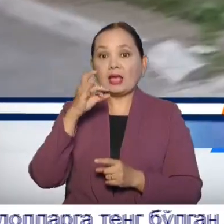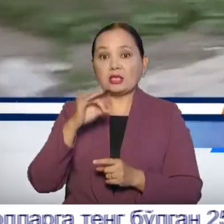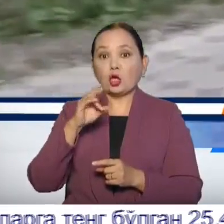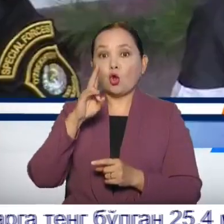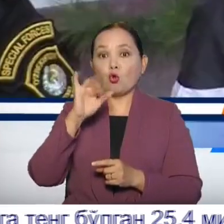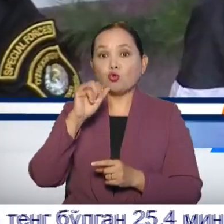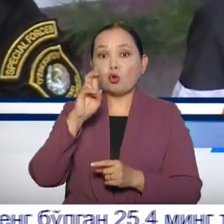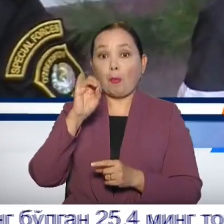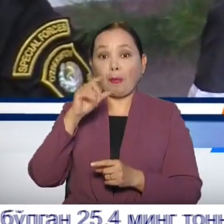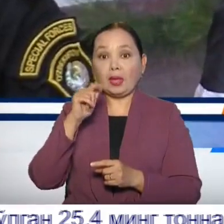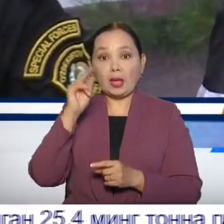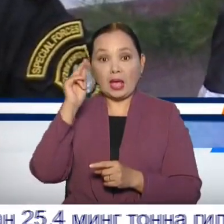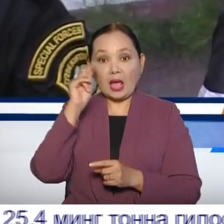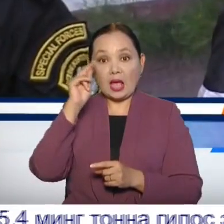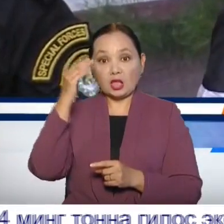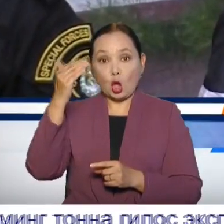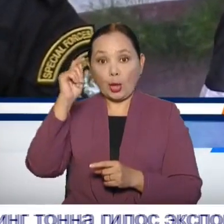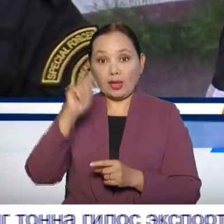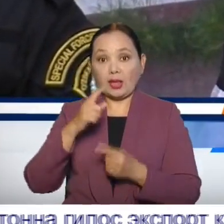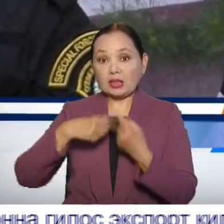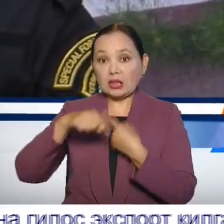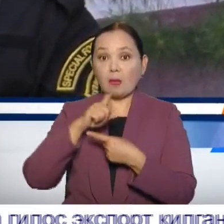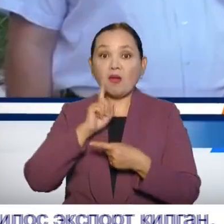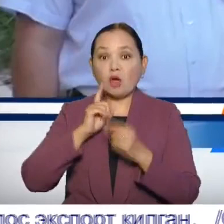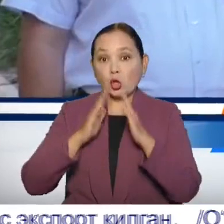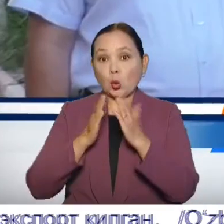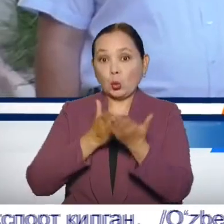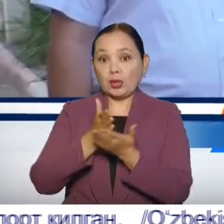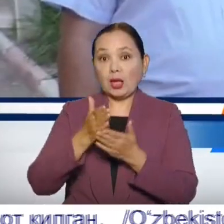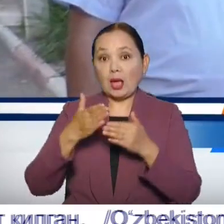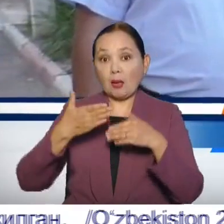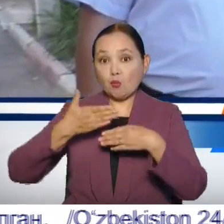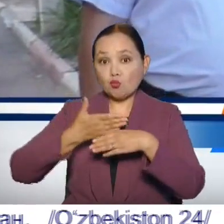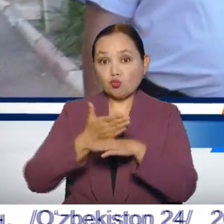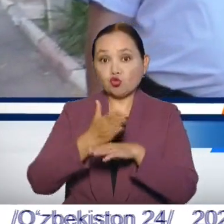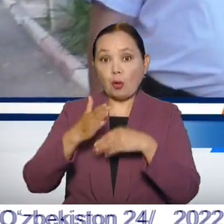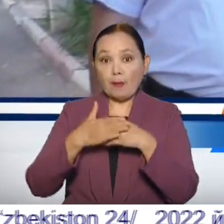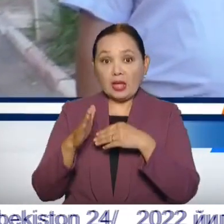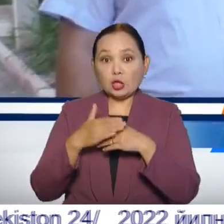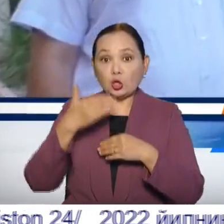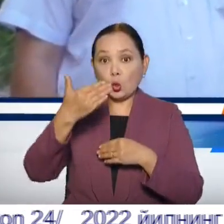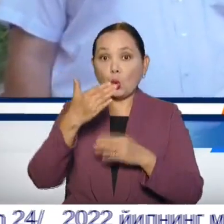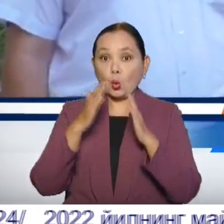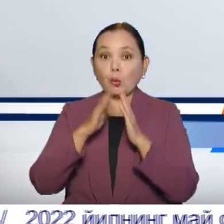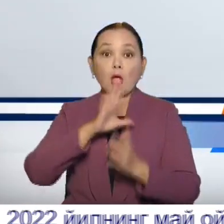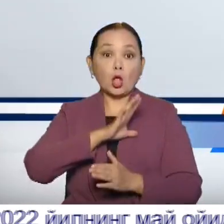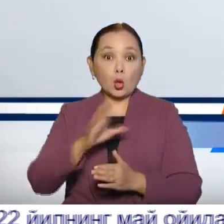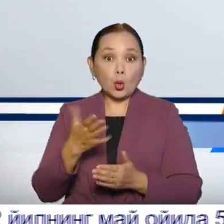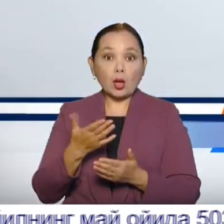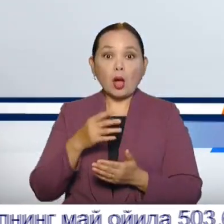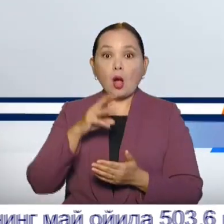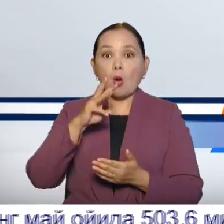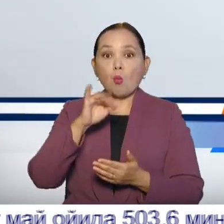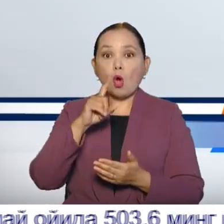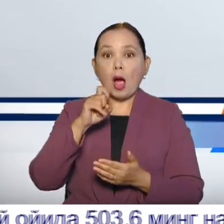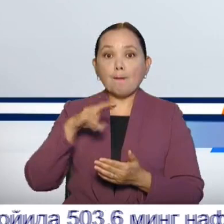Qushbegi mavzesida xitoylik tadbirkorning vaqtincha yashash uyiga borib, eshikni buzib ochishganida u uyda yo'q bo'lgan. Muhammad